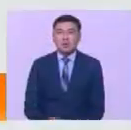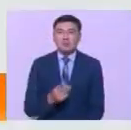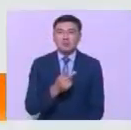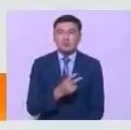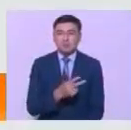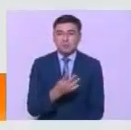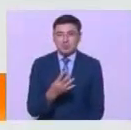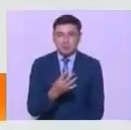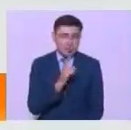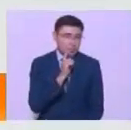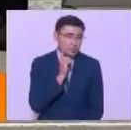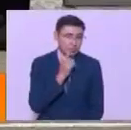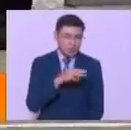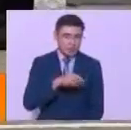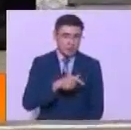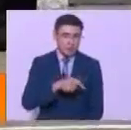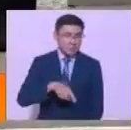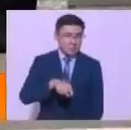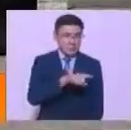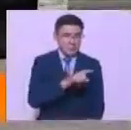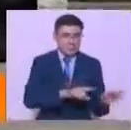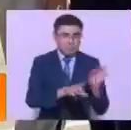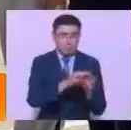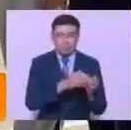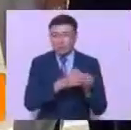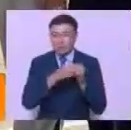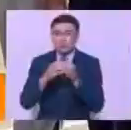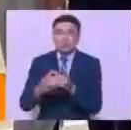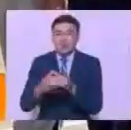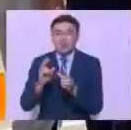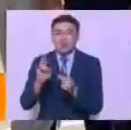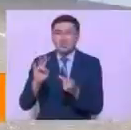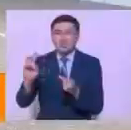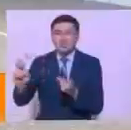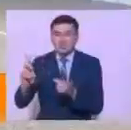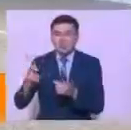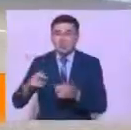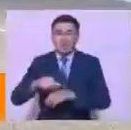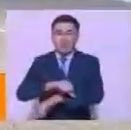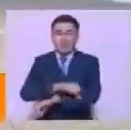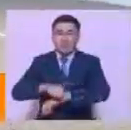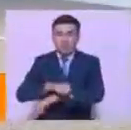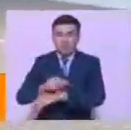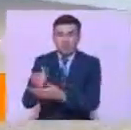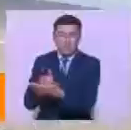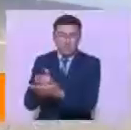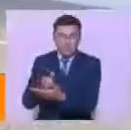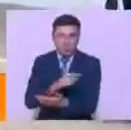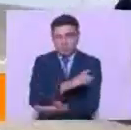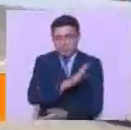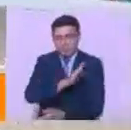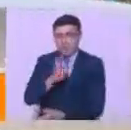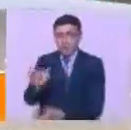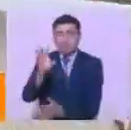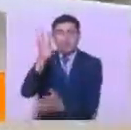24 новобранца из Мангистауской области отправились на службу пограничной службы Комитета национальной безопасности Республики Казахстан. На плацу Департамента